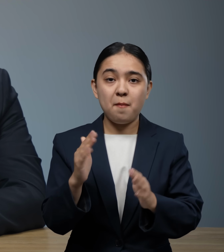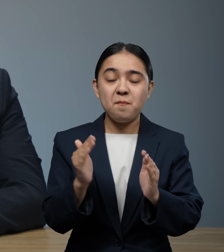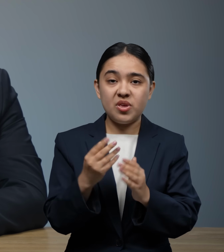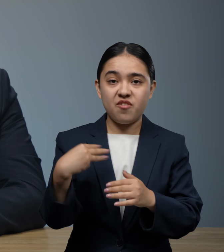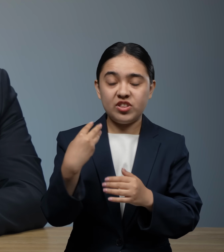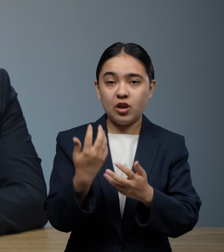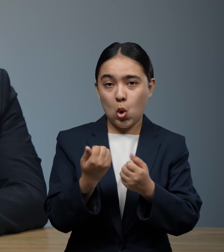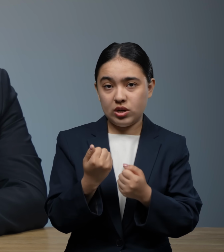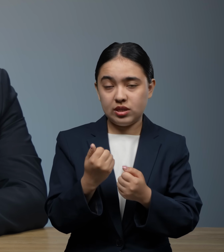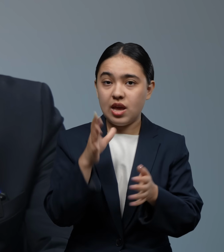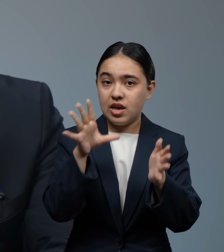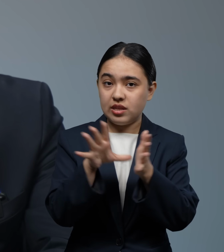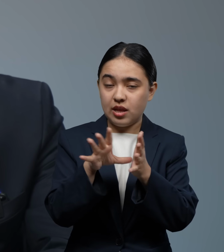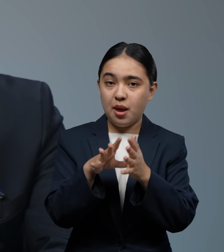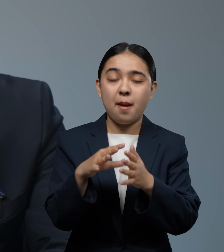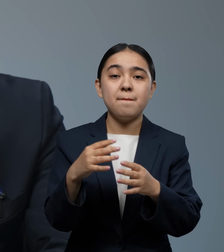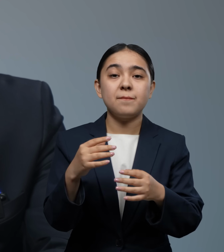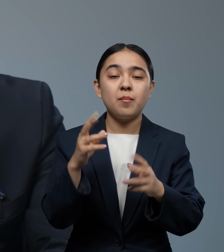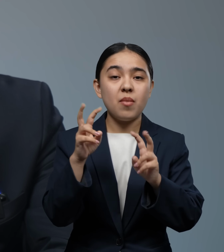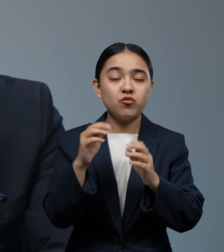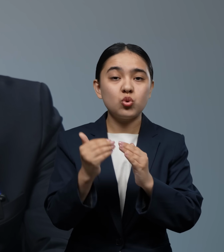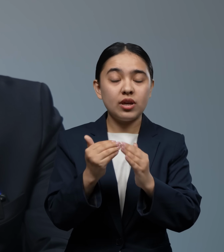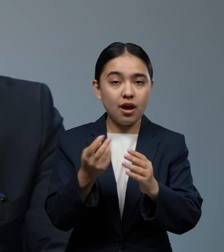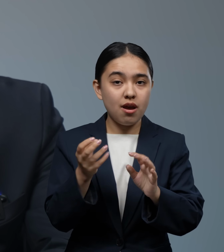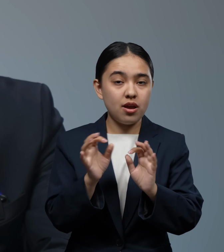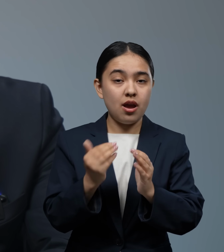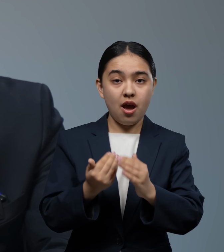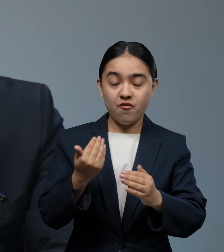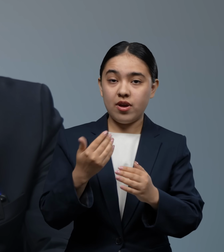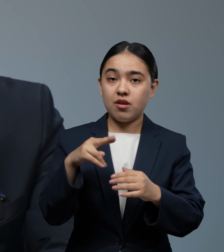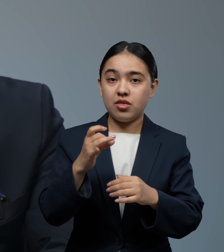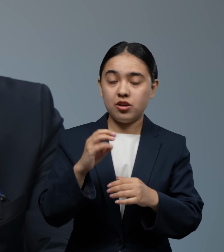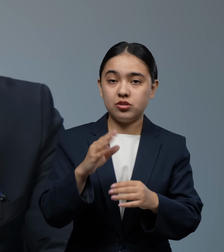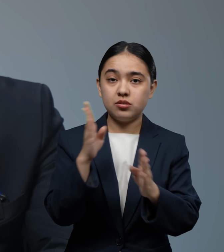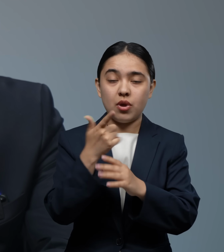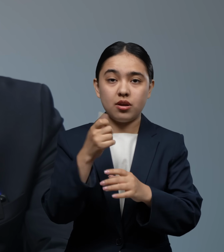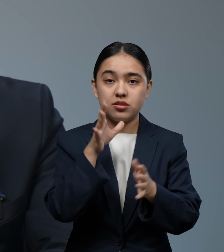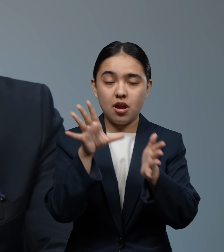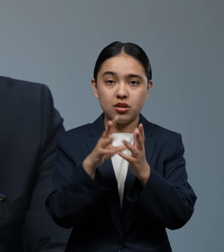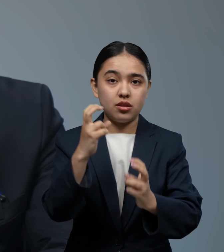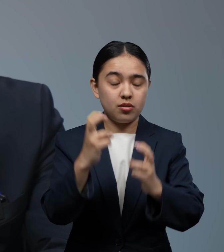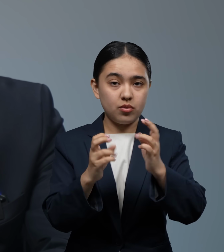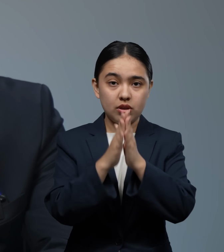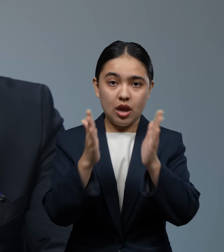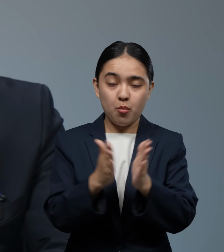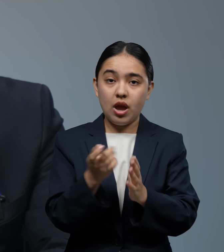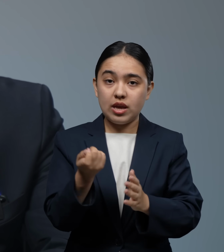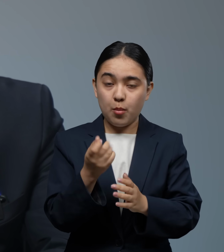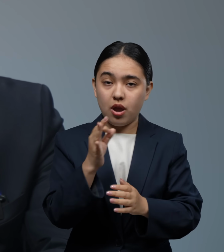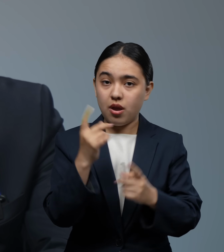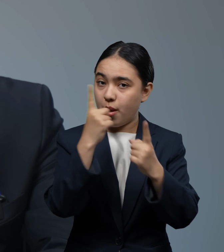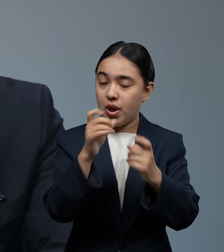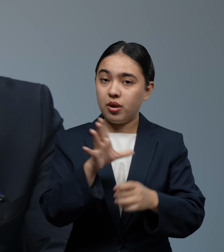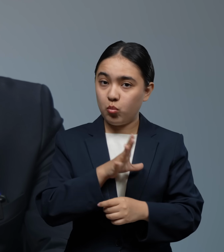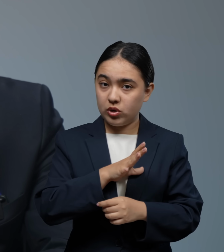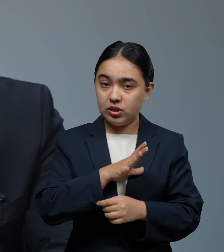mini ventilyator oling. Energetika mavzusiga qaytsak, avvalgi dajestimizda tabiiy gaz va elektr energiyasi ishlab chiqarish hajmi kamaygani